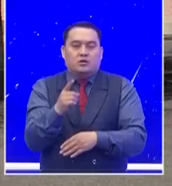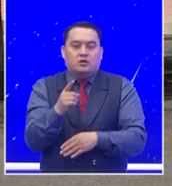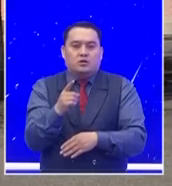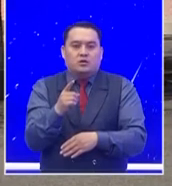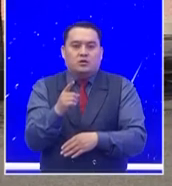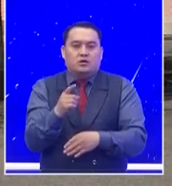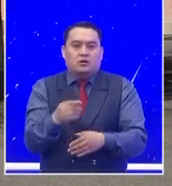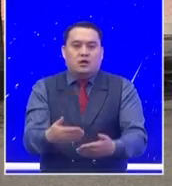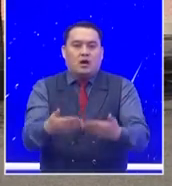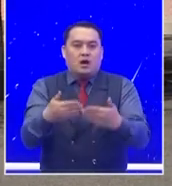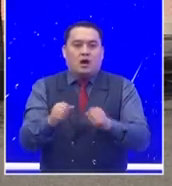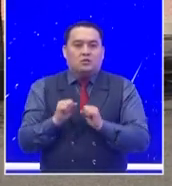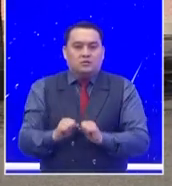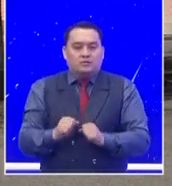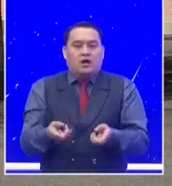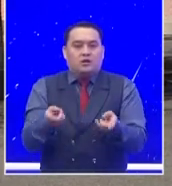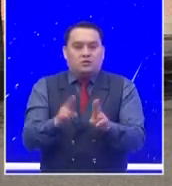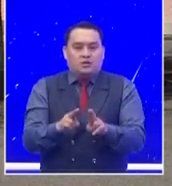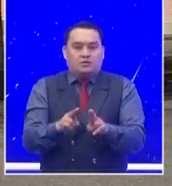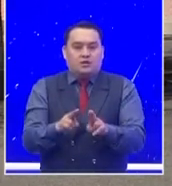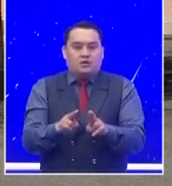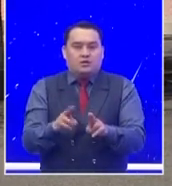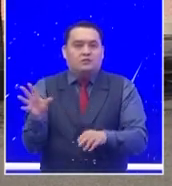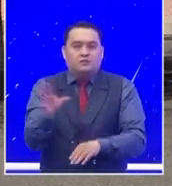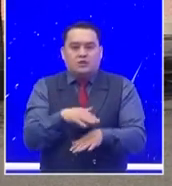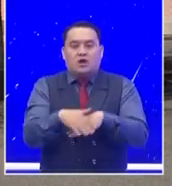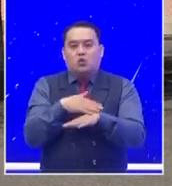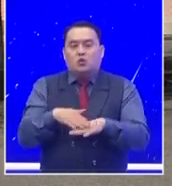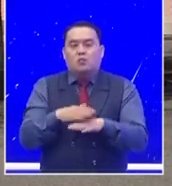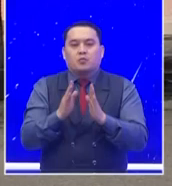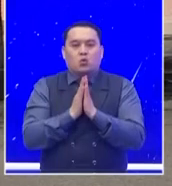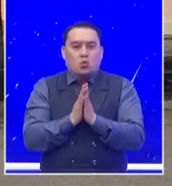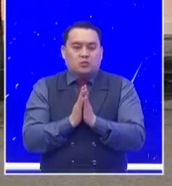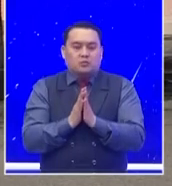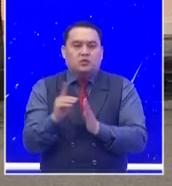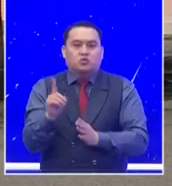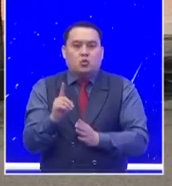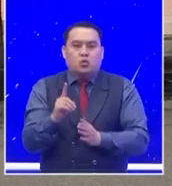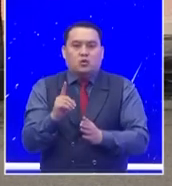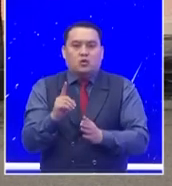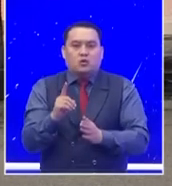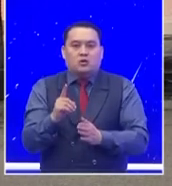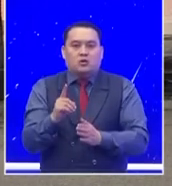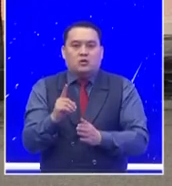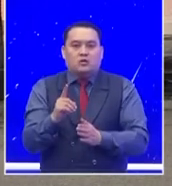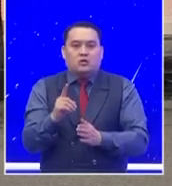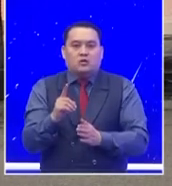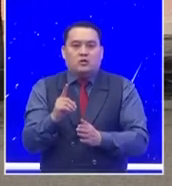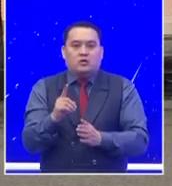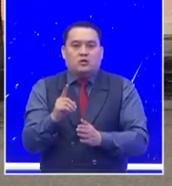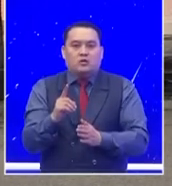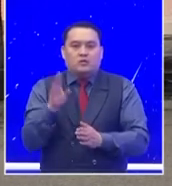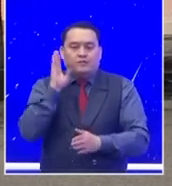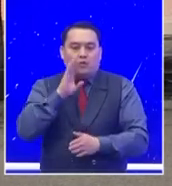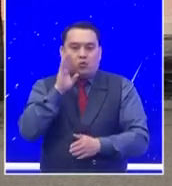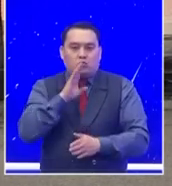воздержаться от выхода на лед также всех граждан просим а не выходить на на